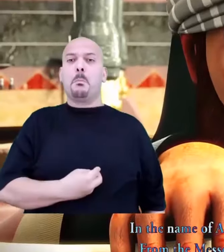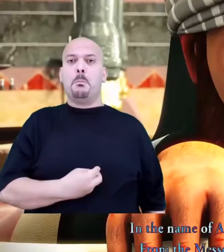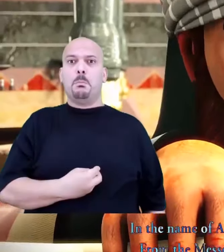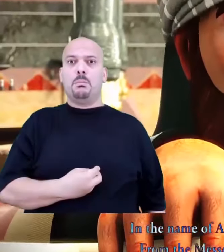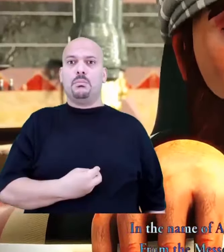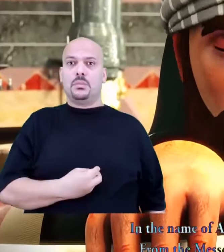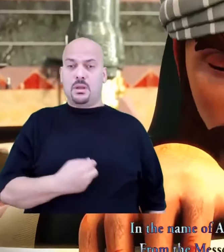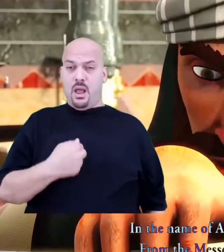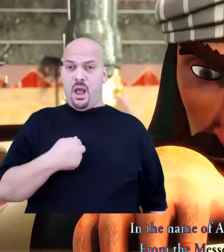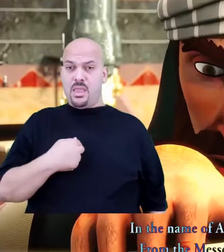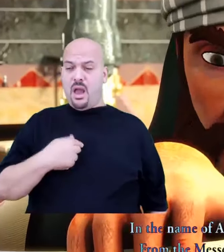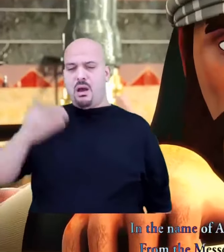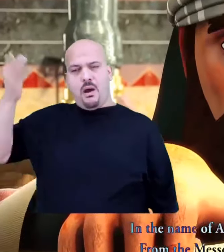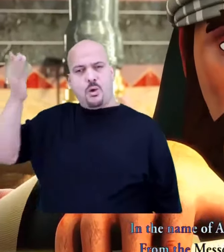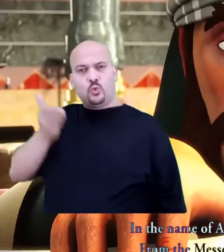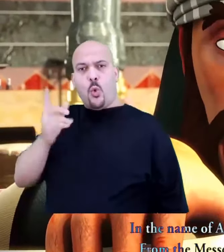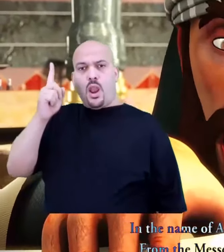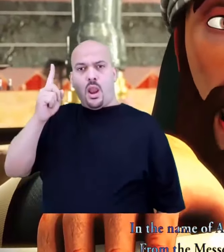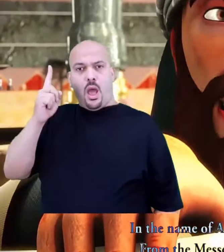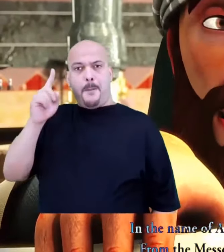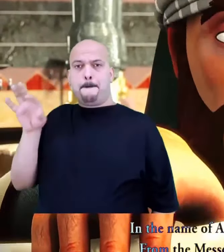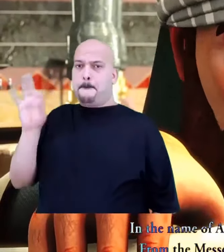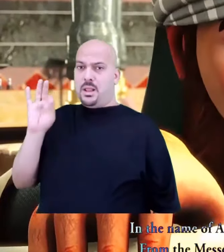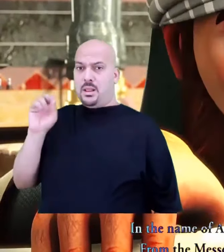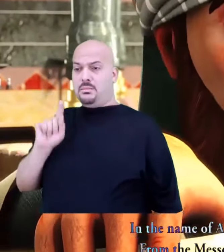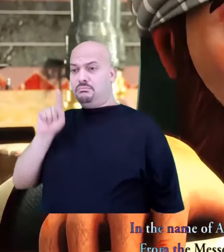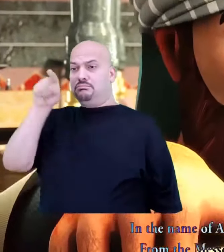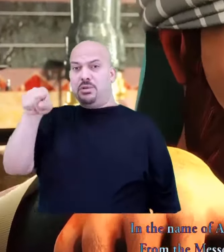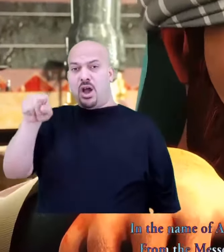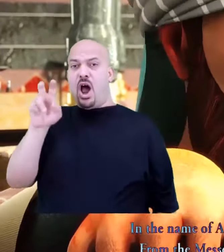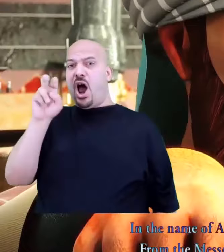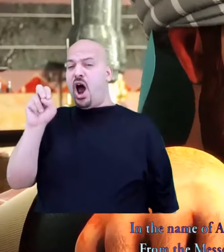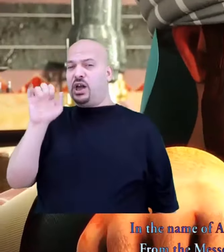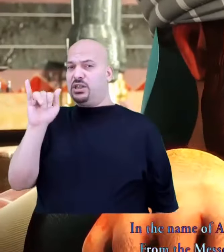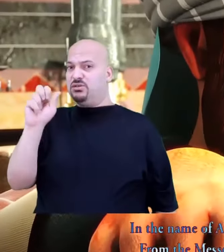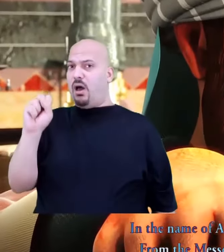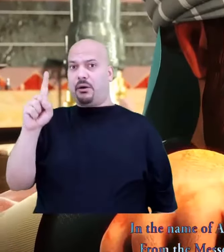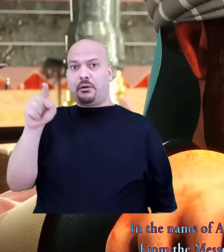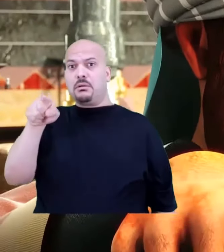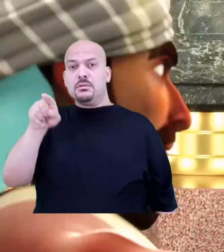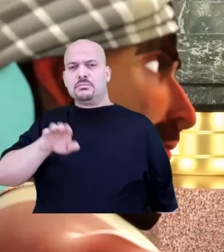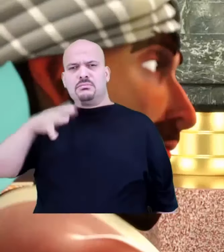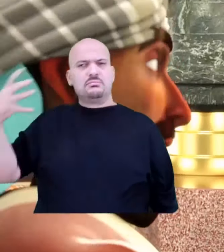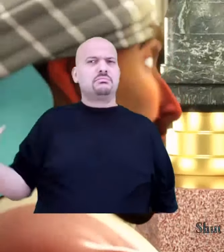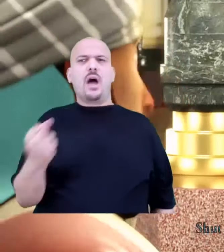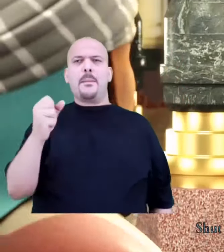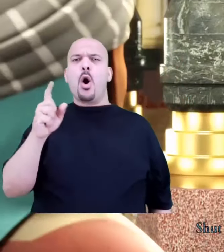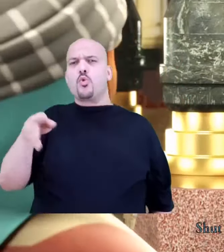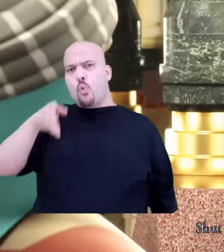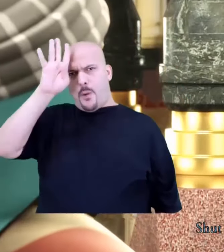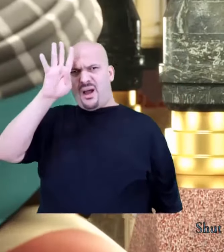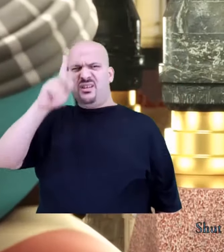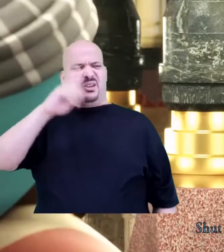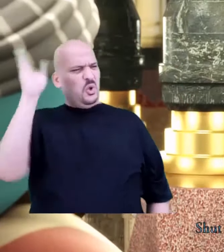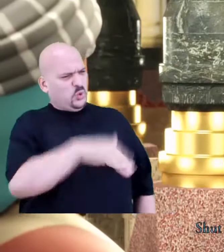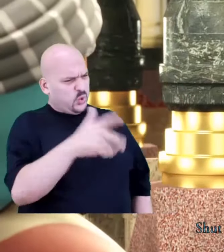الرحيم، من رسول الله إلى قيصر صاحب روما. اصمت يا رجل